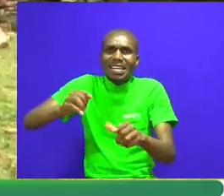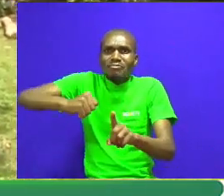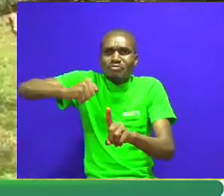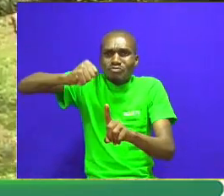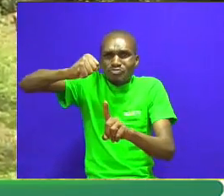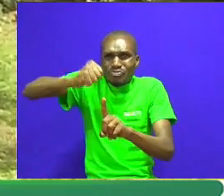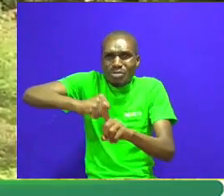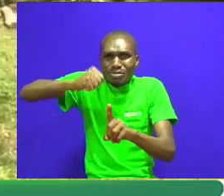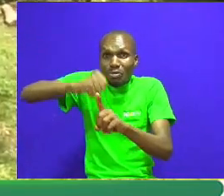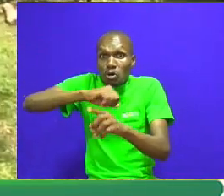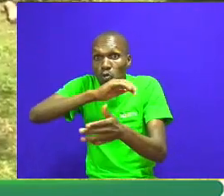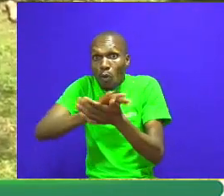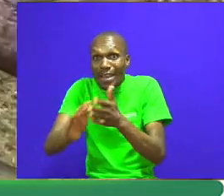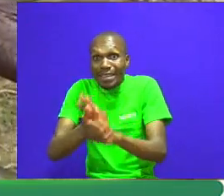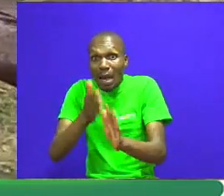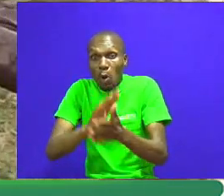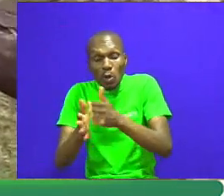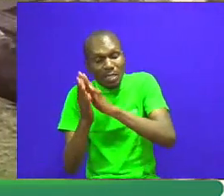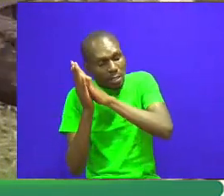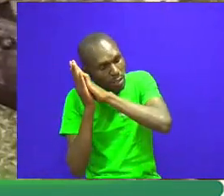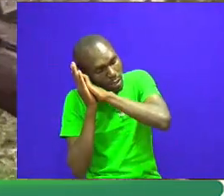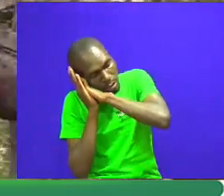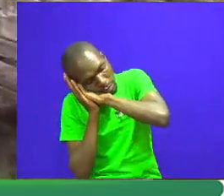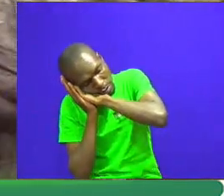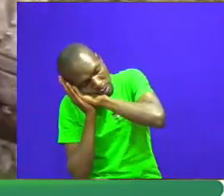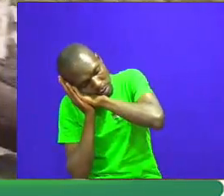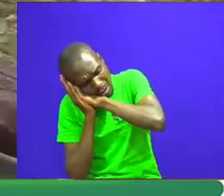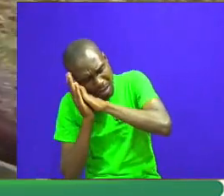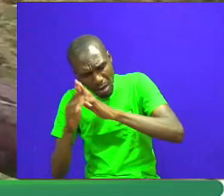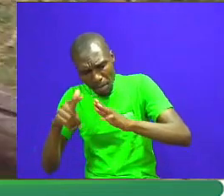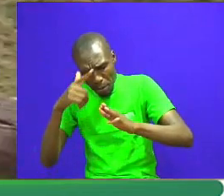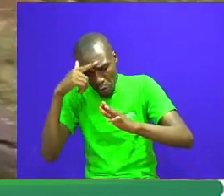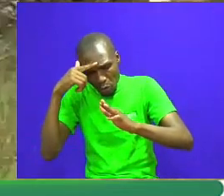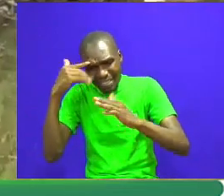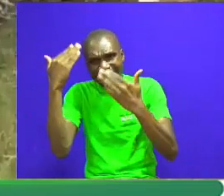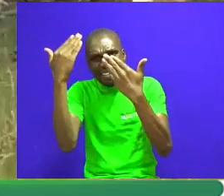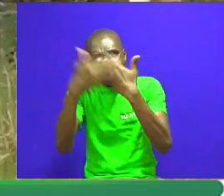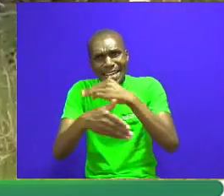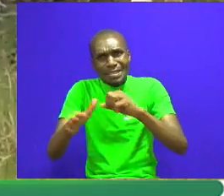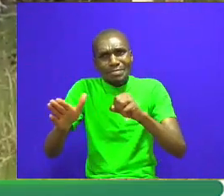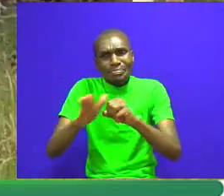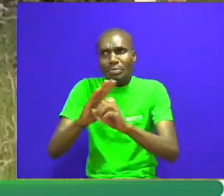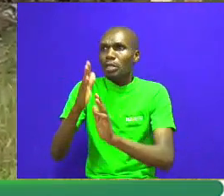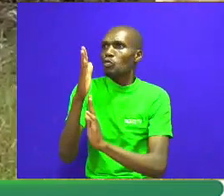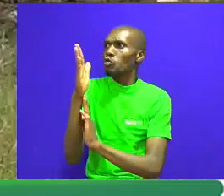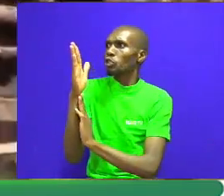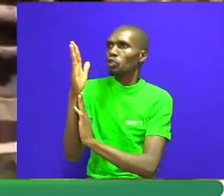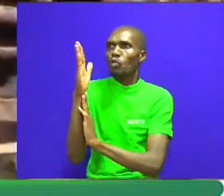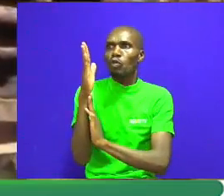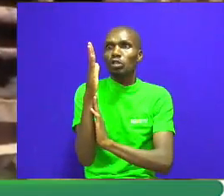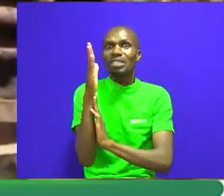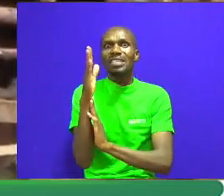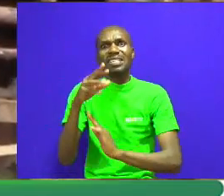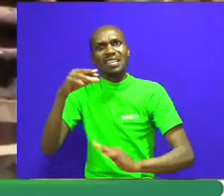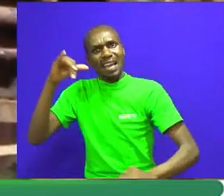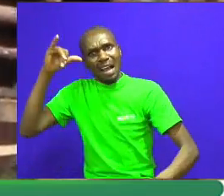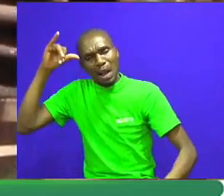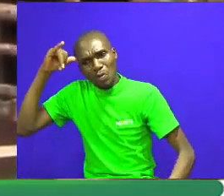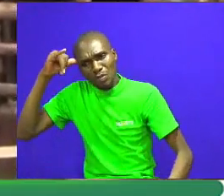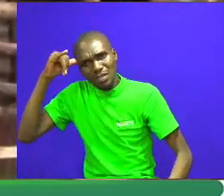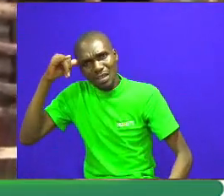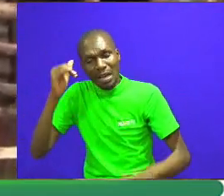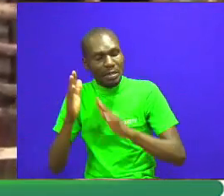ili gotarara chitoro anene kerobono bakore ndi tugo ya abo asobotuko ubogima. Siku isi aturali kwa